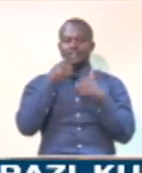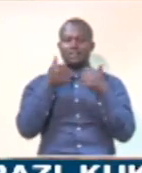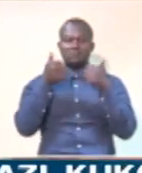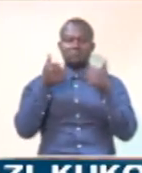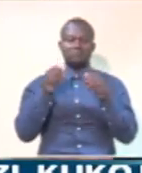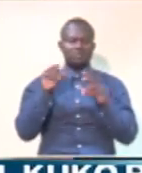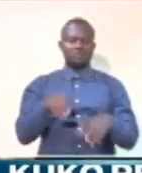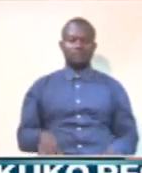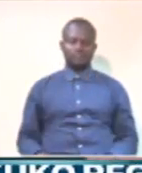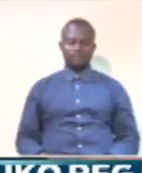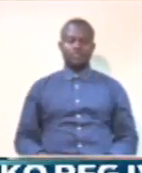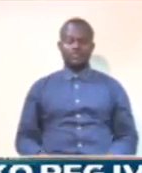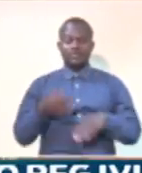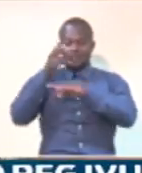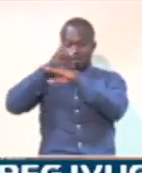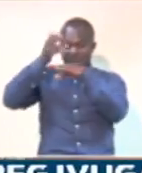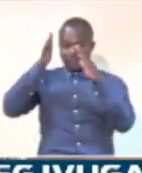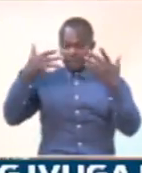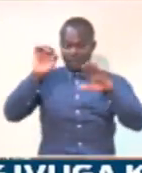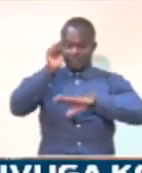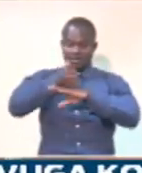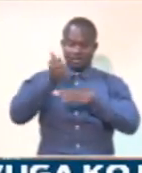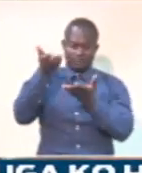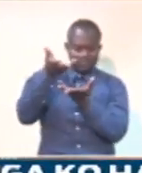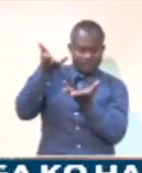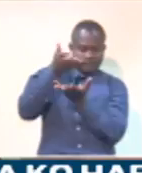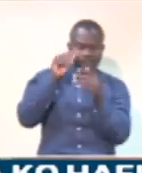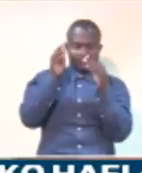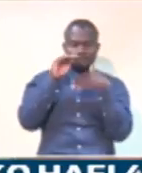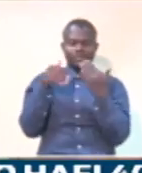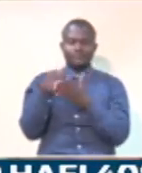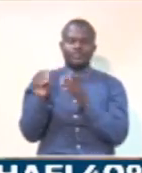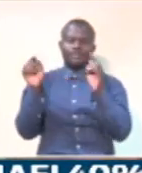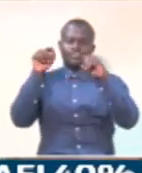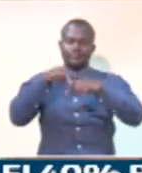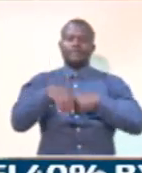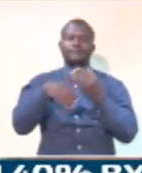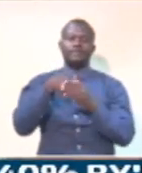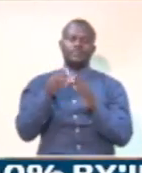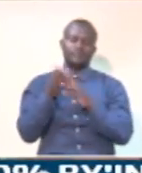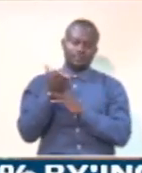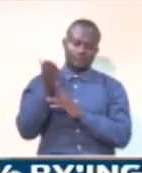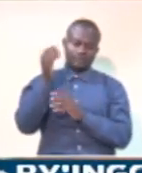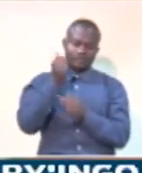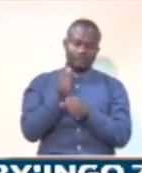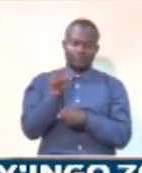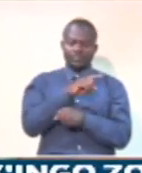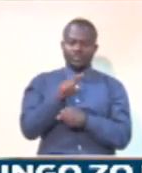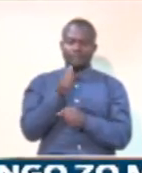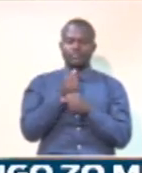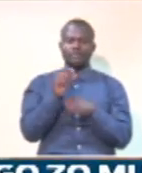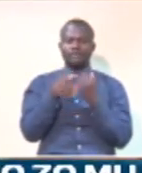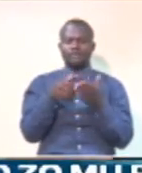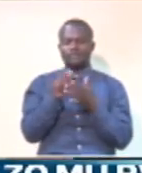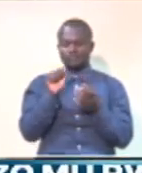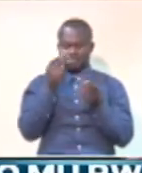kuva tuzihashize uyu munsi umuntu ashobora gusesinga umuntu wa abantu bose baje waba wakoze ikosa waba wakoze icyaha